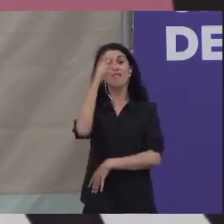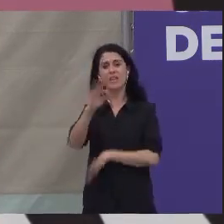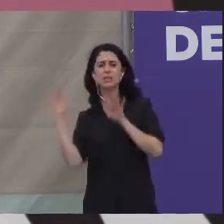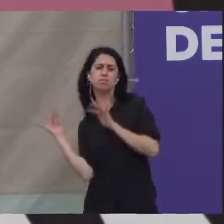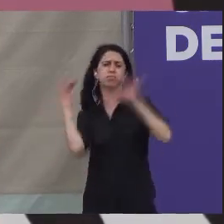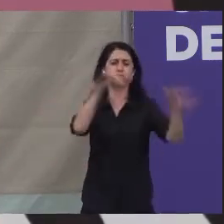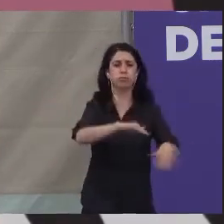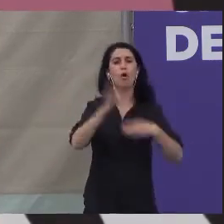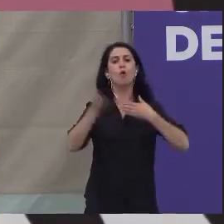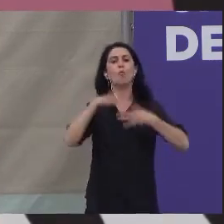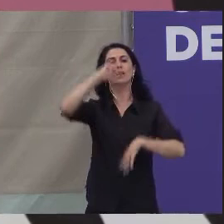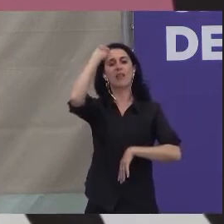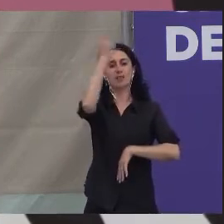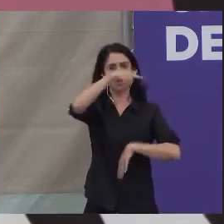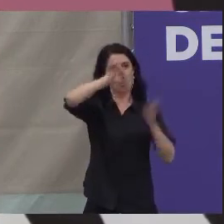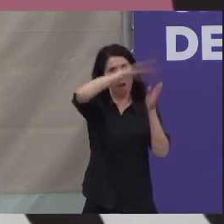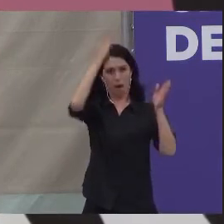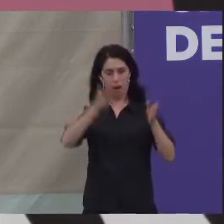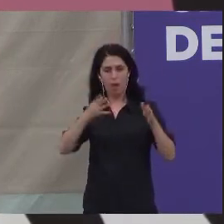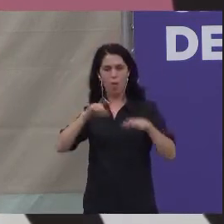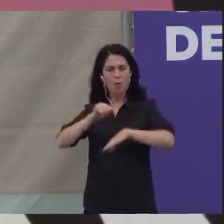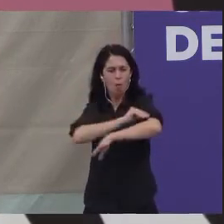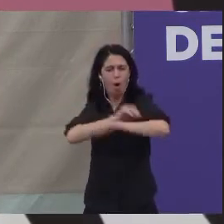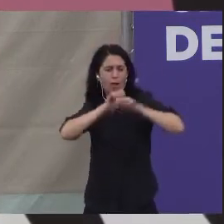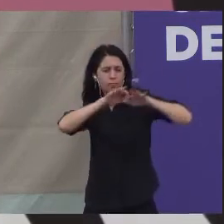de morat, i diguem que